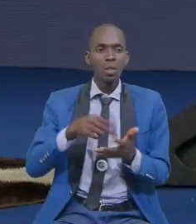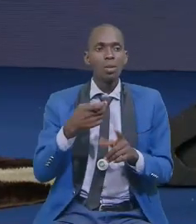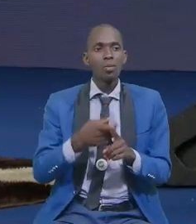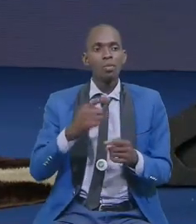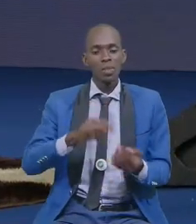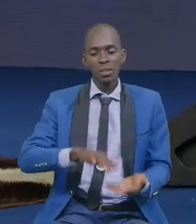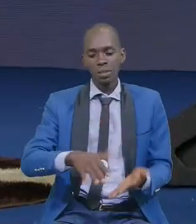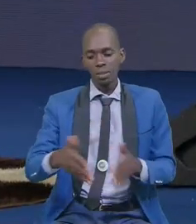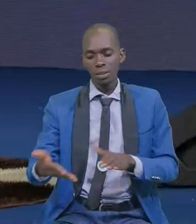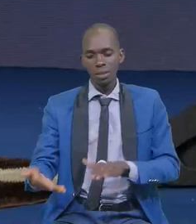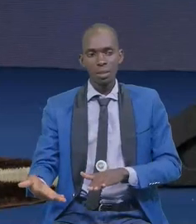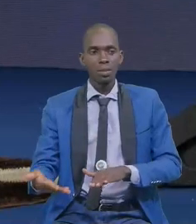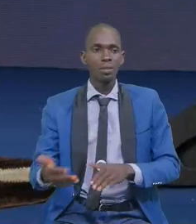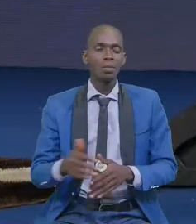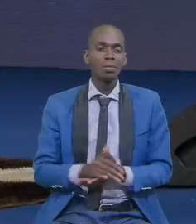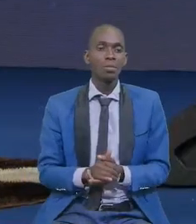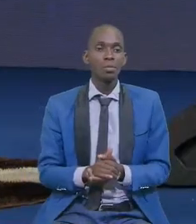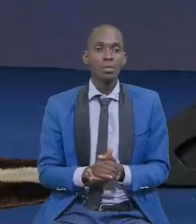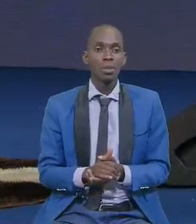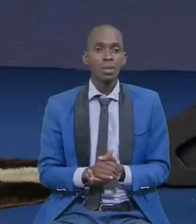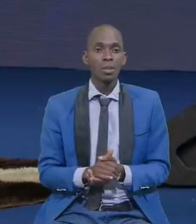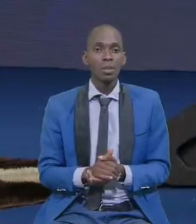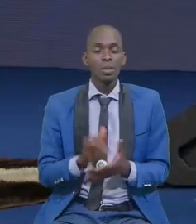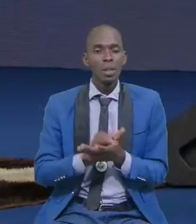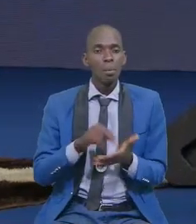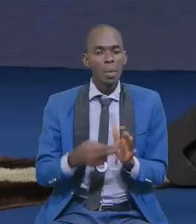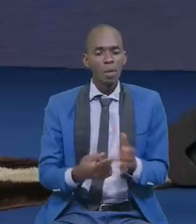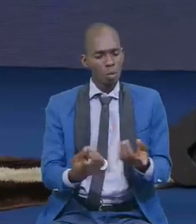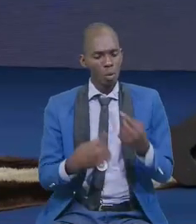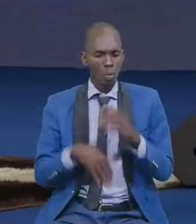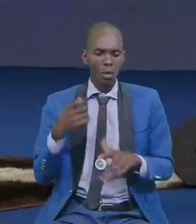Réveille-toi d'entre les morts. C'est pour dire, sors de là.